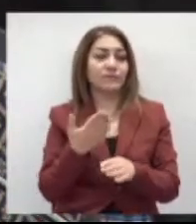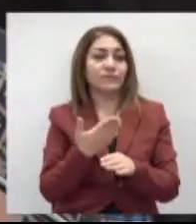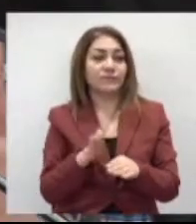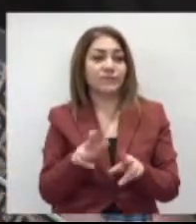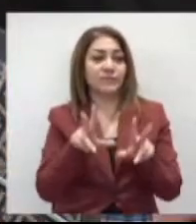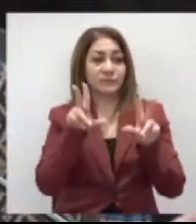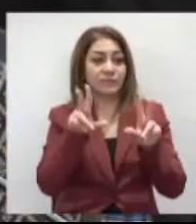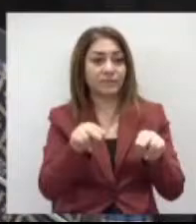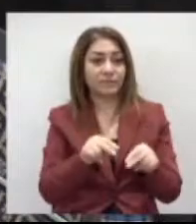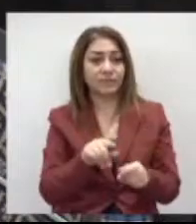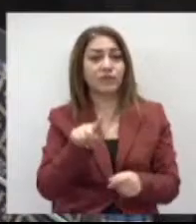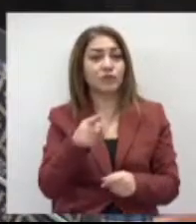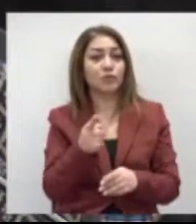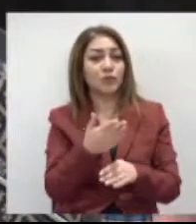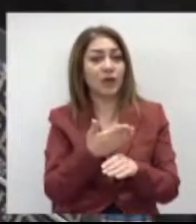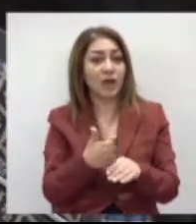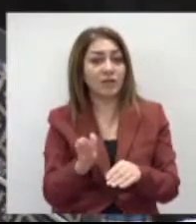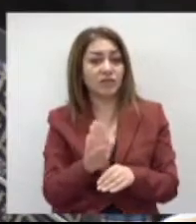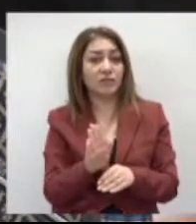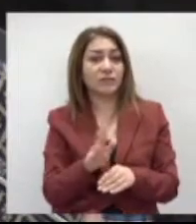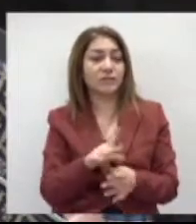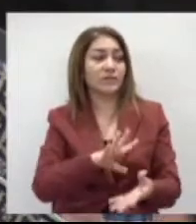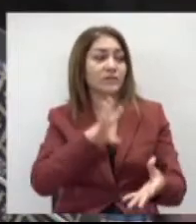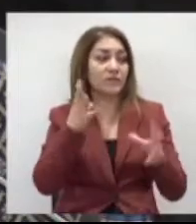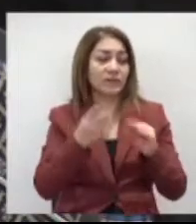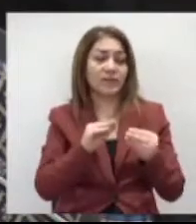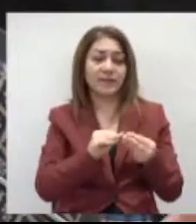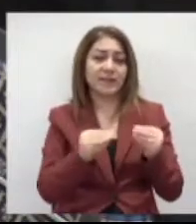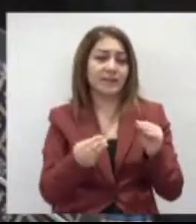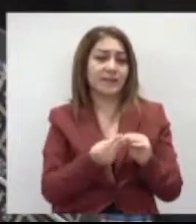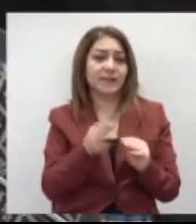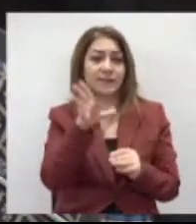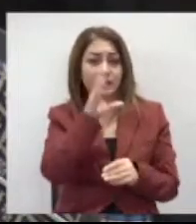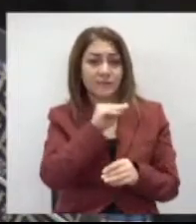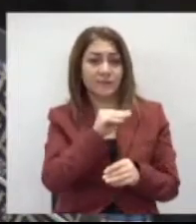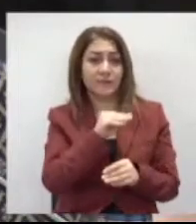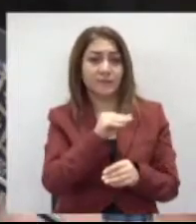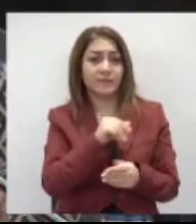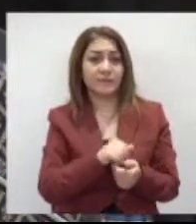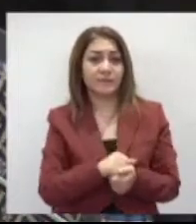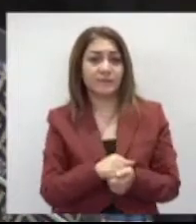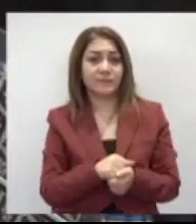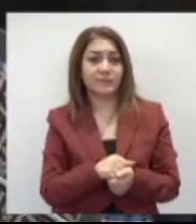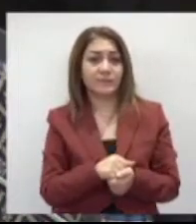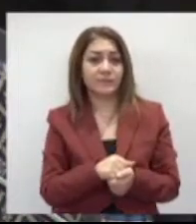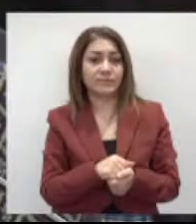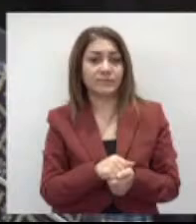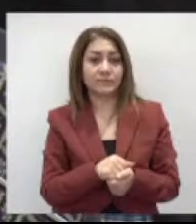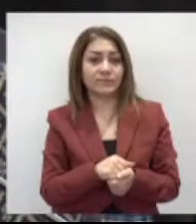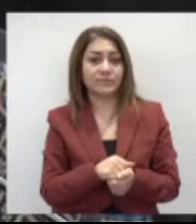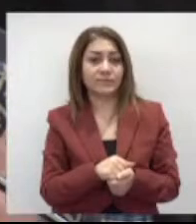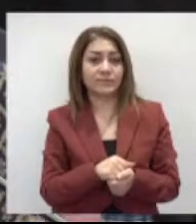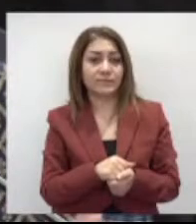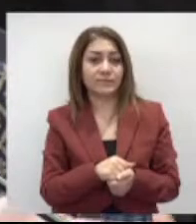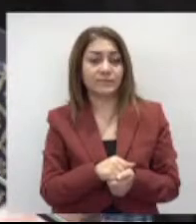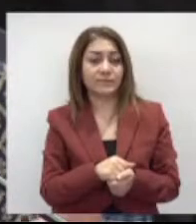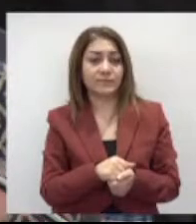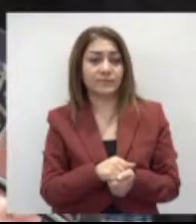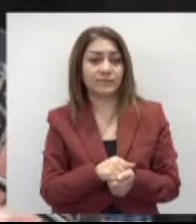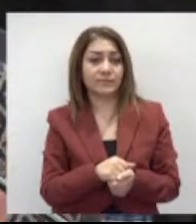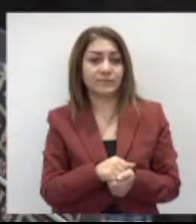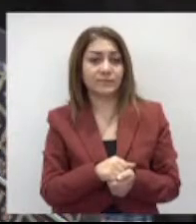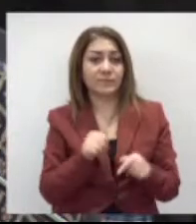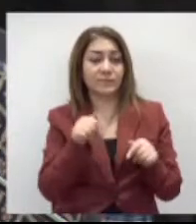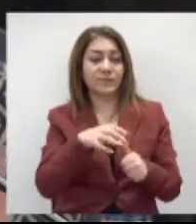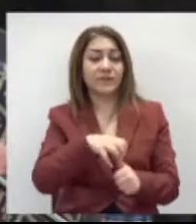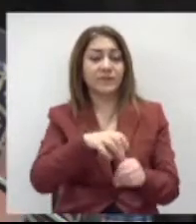առանձնացնեմ, ինչու առանձնացված չէ, բայց ընդհանրապես խնդիր չէ, դա կարելի է միանշանակ դարձյալ ձևակերպումների կոնտեքստում ամրագրել։ Իրականում դասական